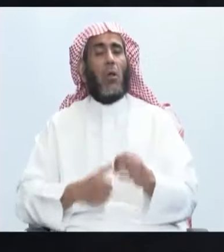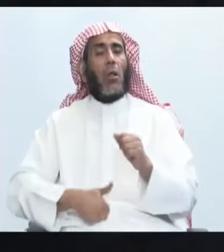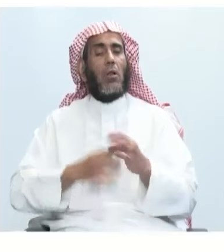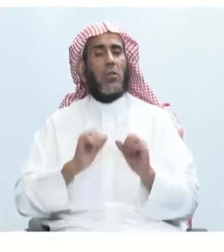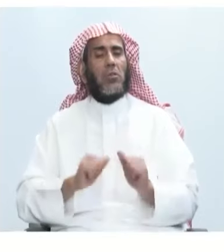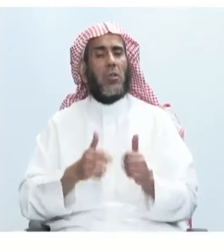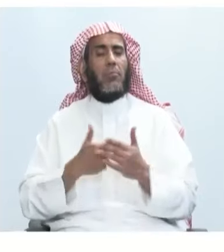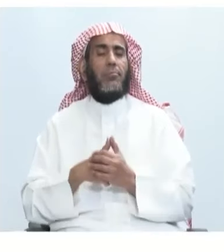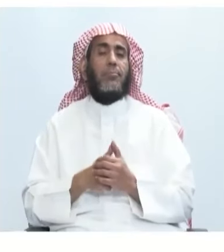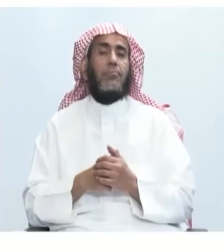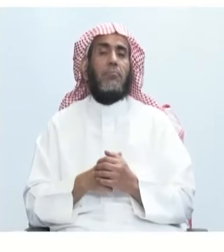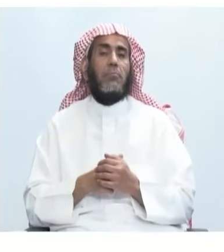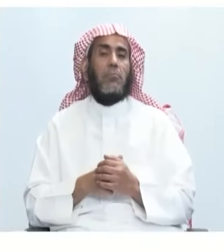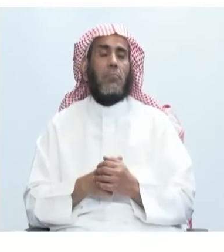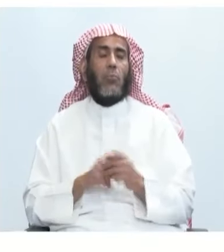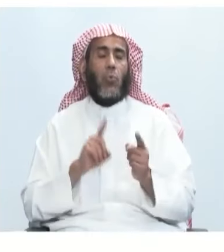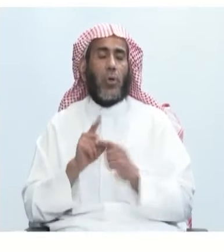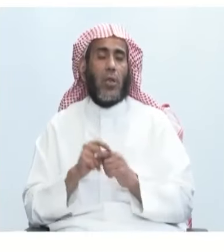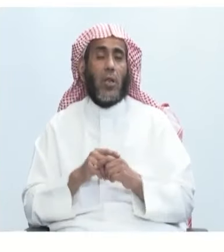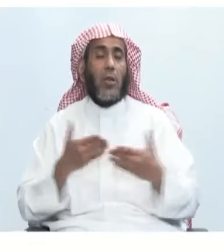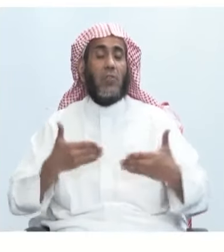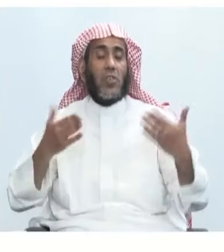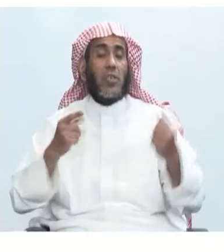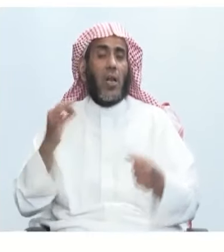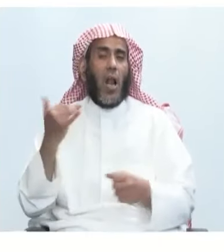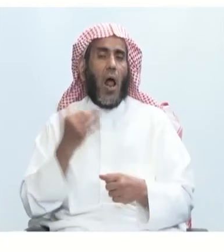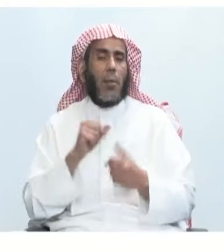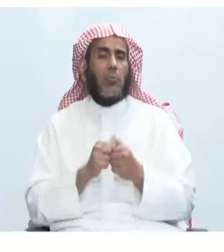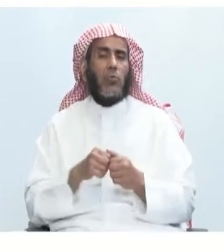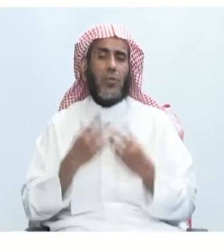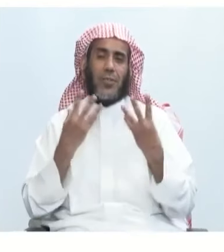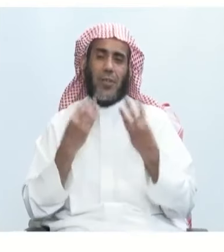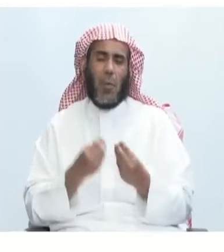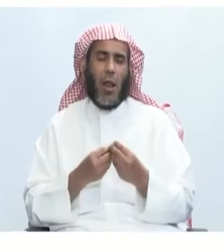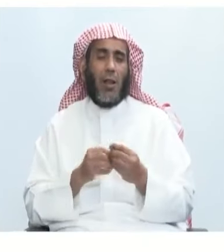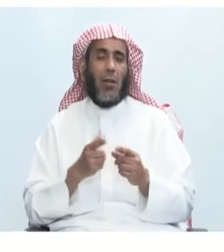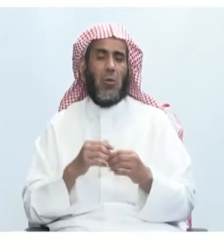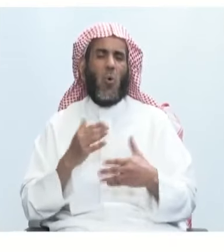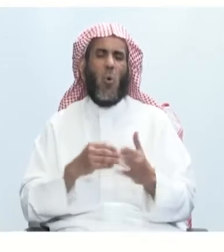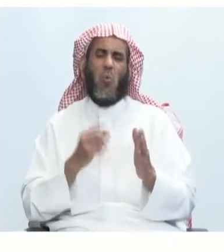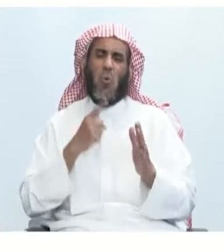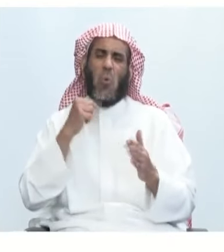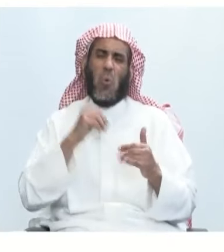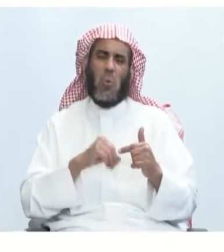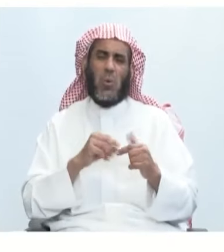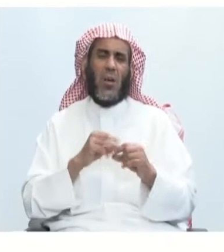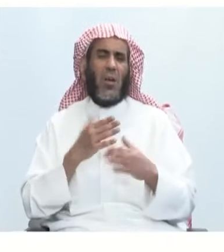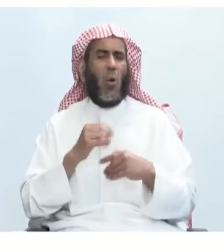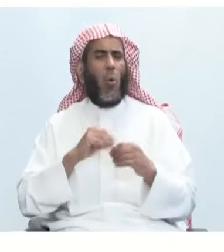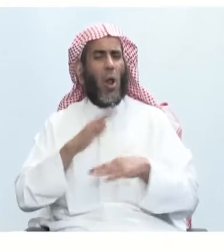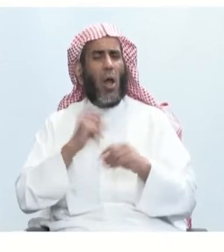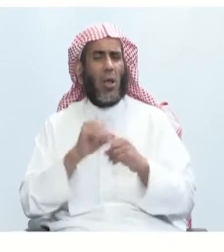الى اخره هنا ايضا في الشعر العربي ان هناك في الشع العربي جمال واي جمال لكنه ينطوي على عيوب نخيه